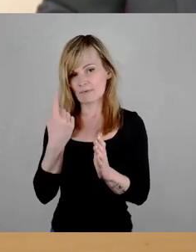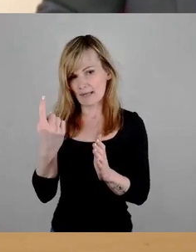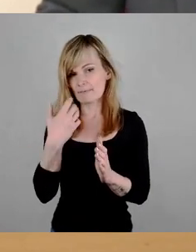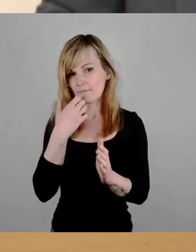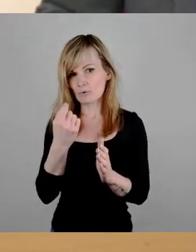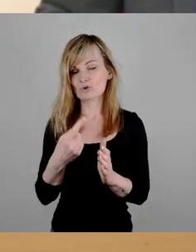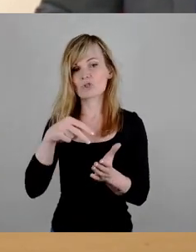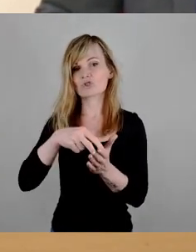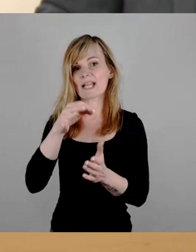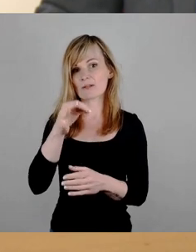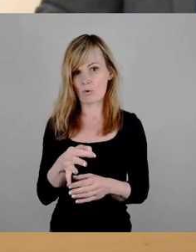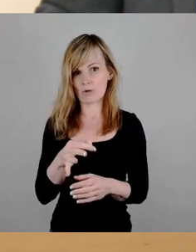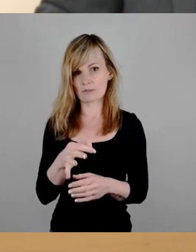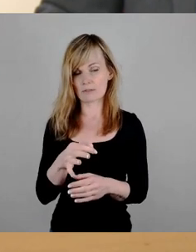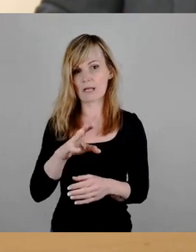Standort